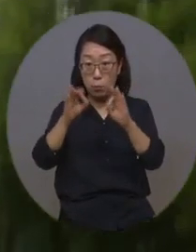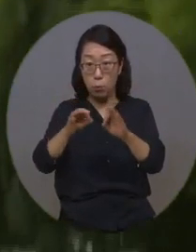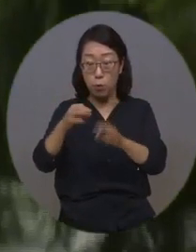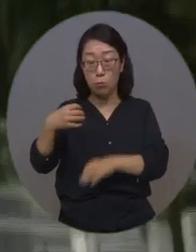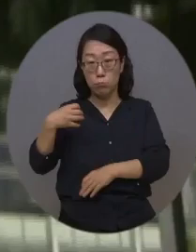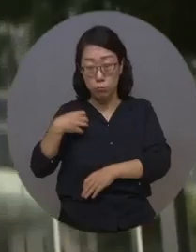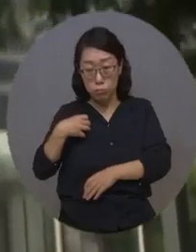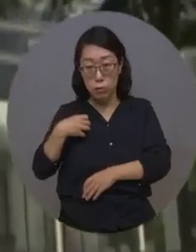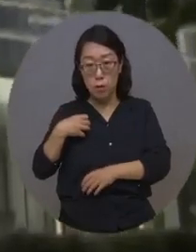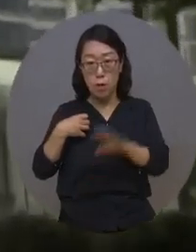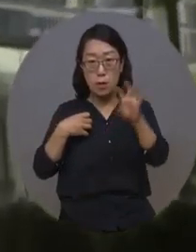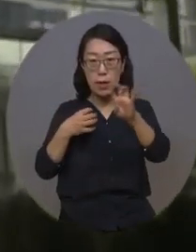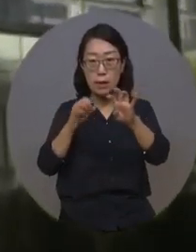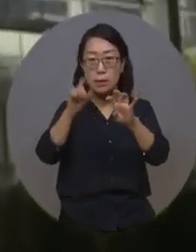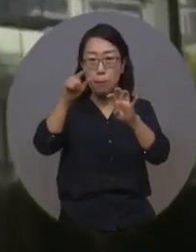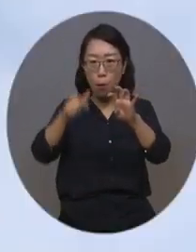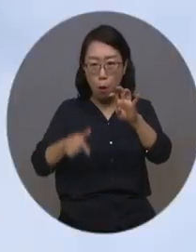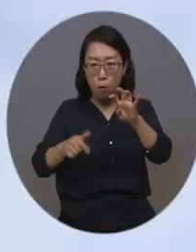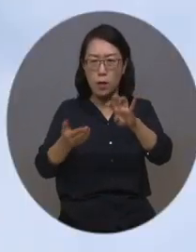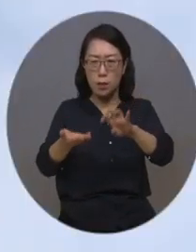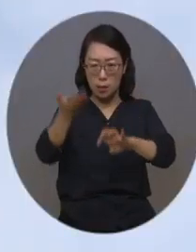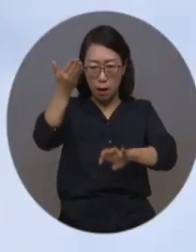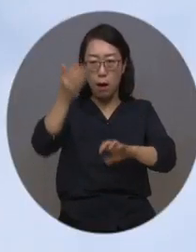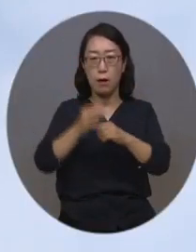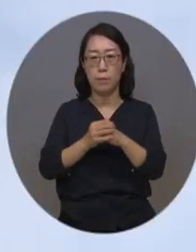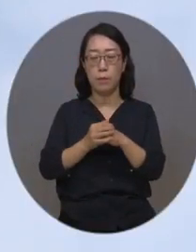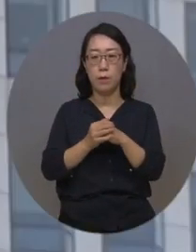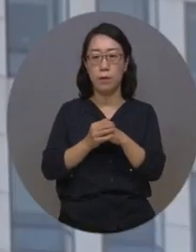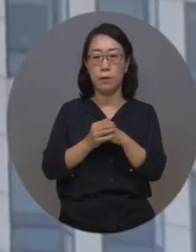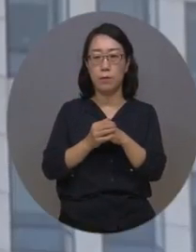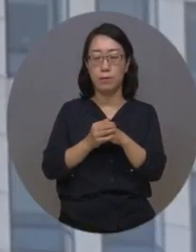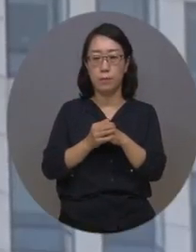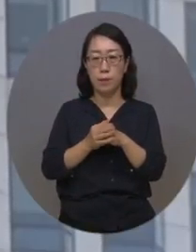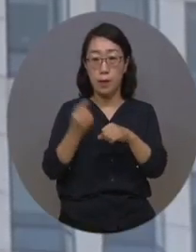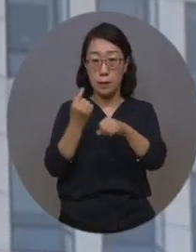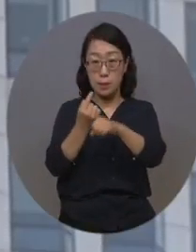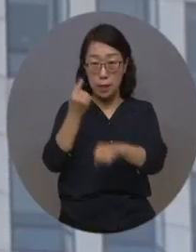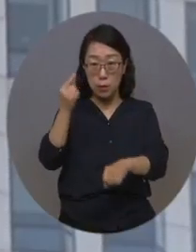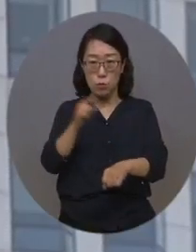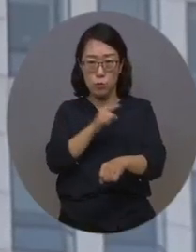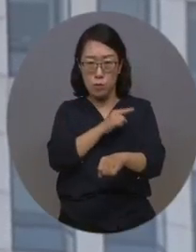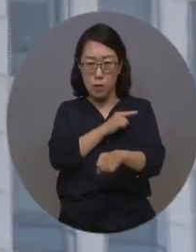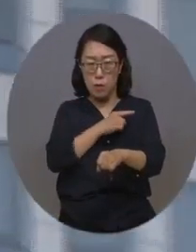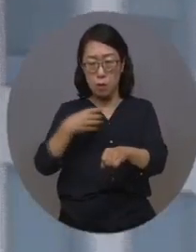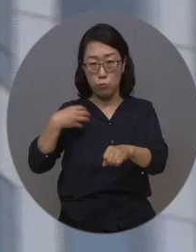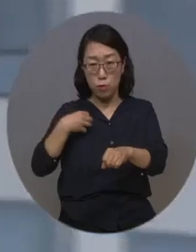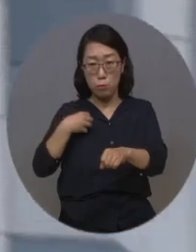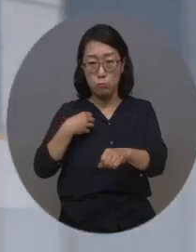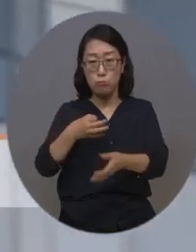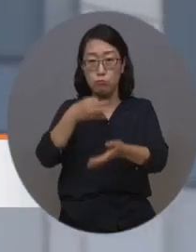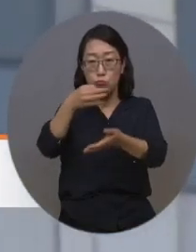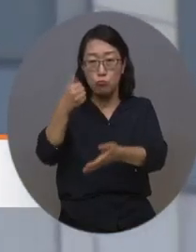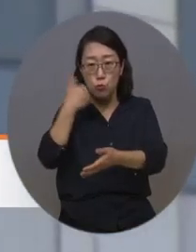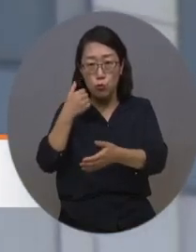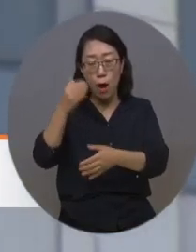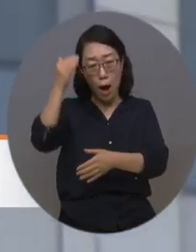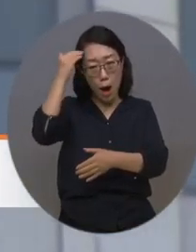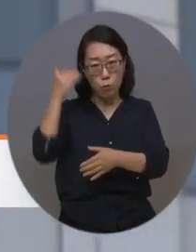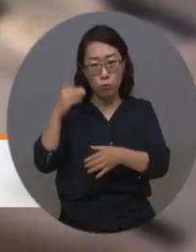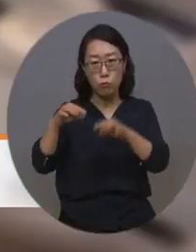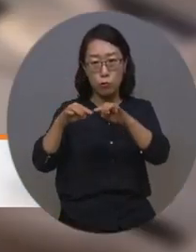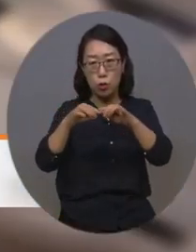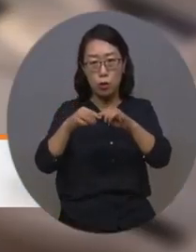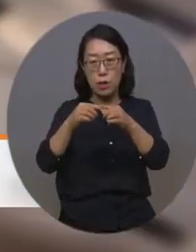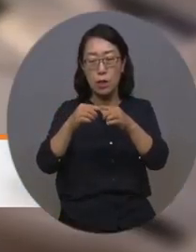40억 4300 마음 에 달하는 것으로 조사됐습니다 3 안에 가장 많은 고용 부담금을 납부한 기간은 한국전력공사 로